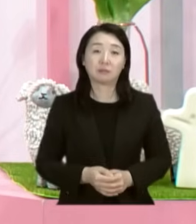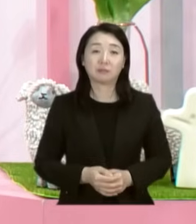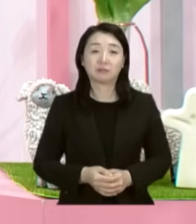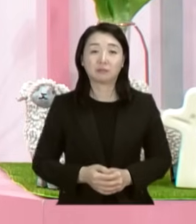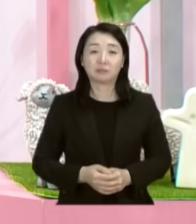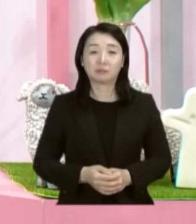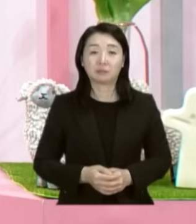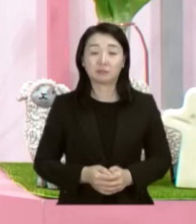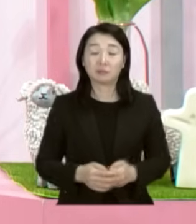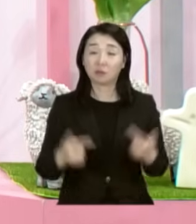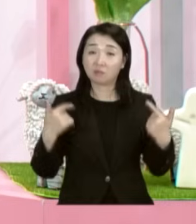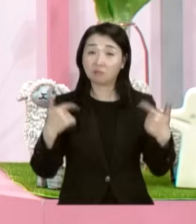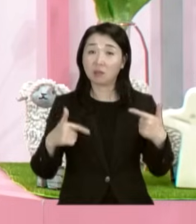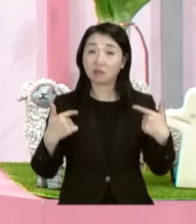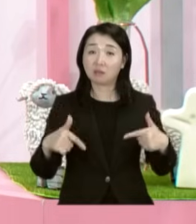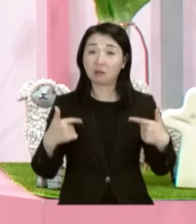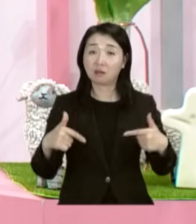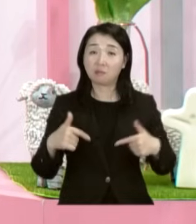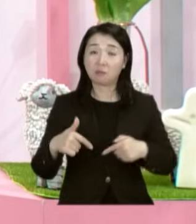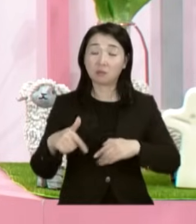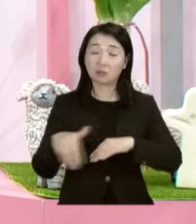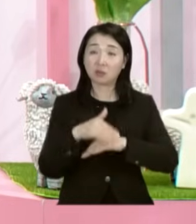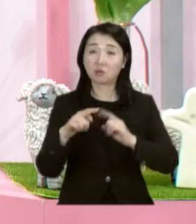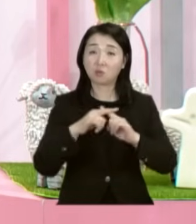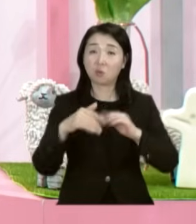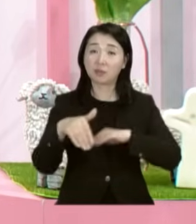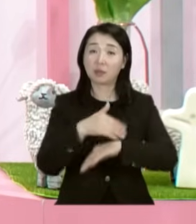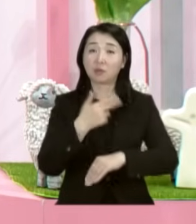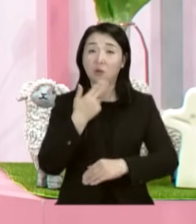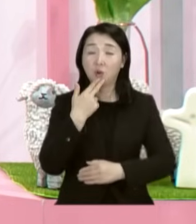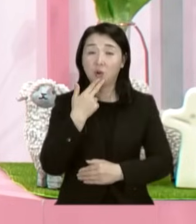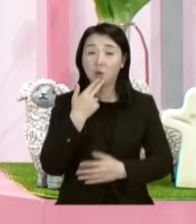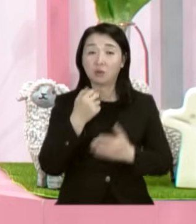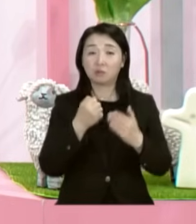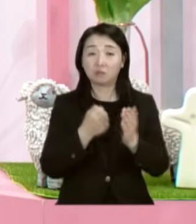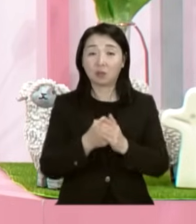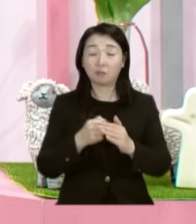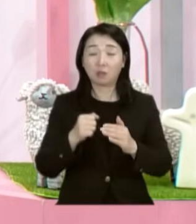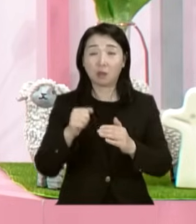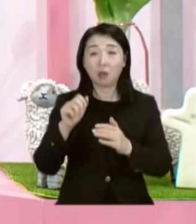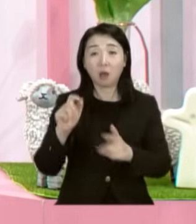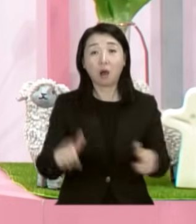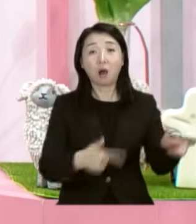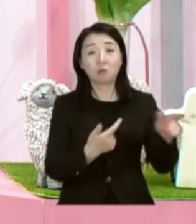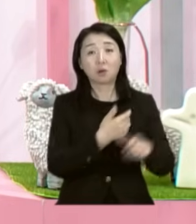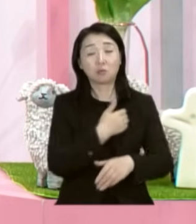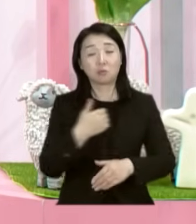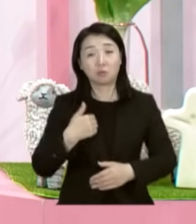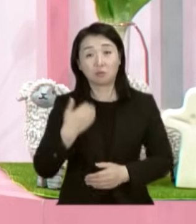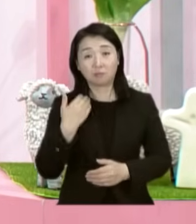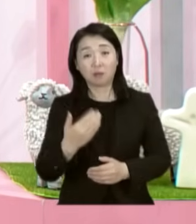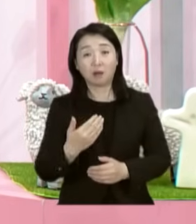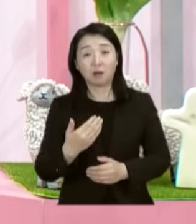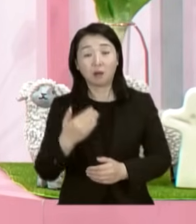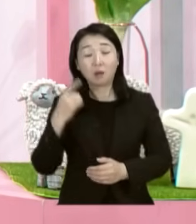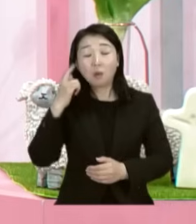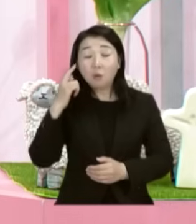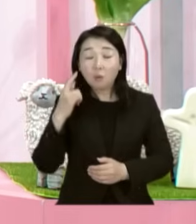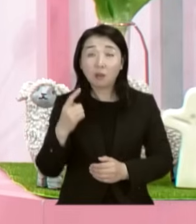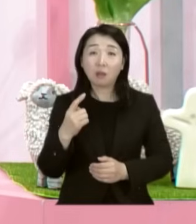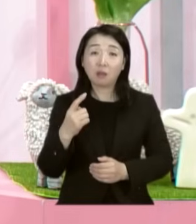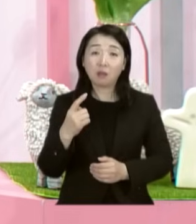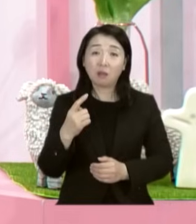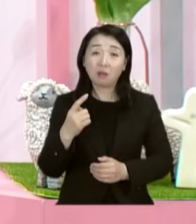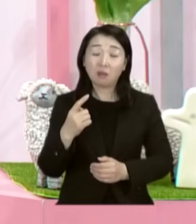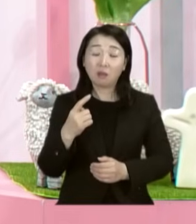했냐면 어 맨날 다니던 그 교회를 안 다니니까 어 하루가 되게 여유롭네 그니까 그 주말이